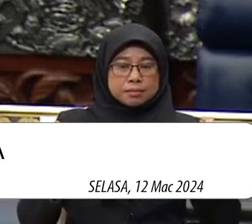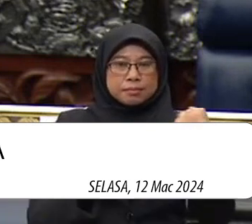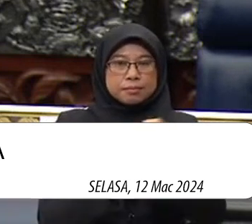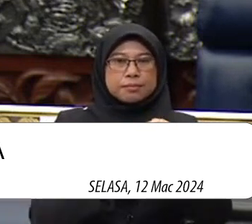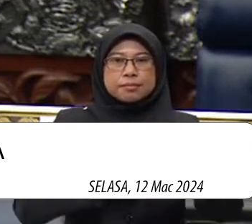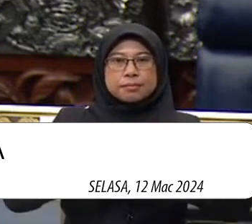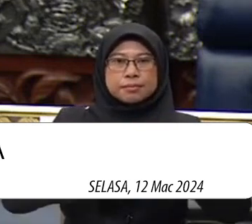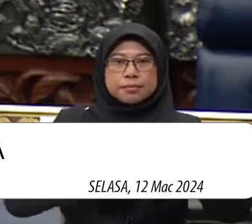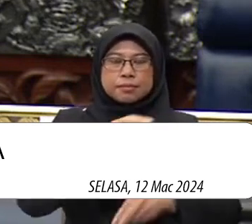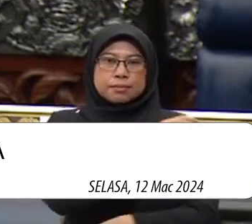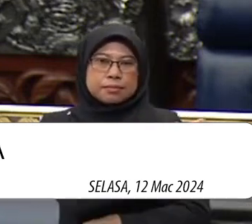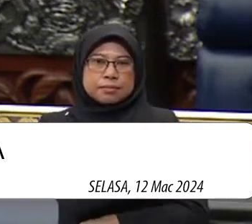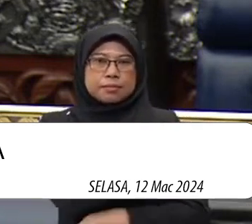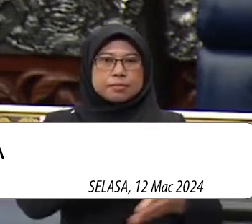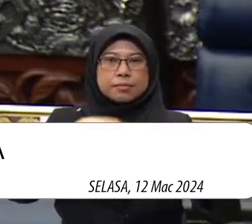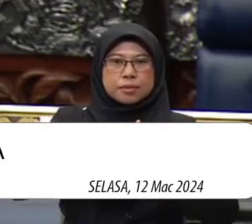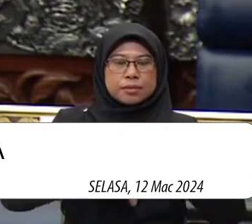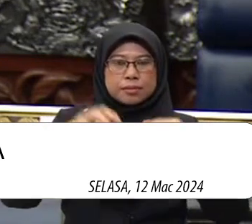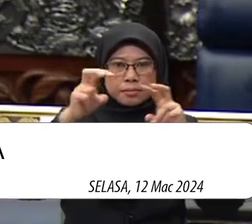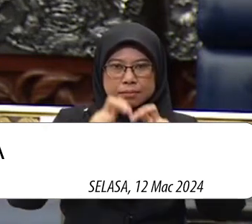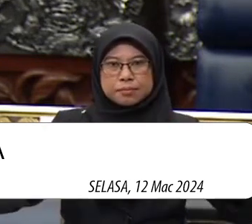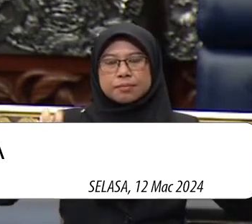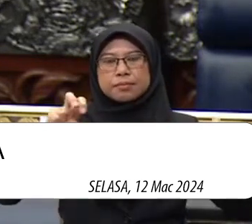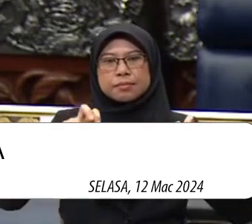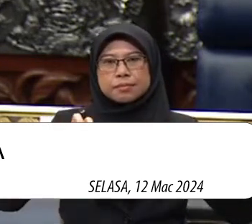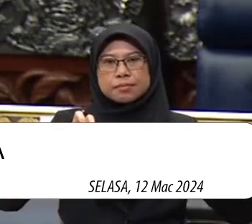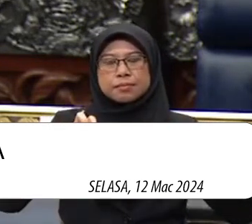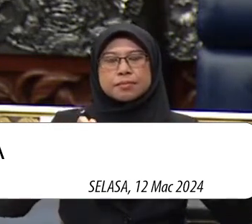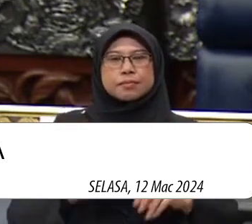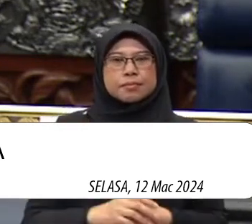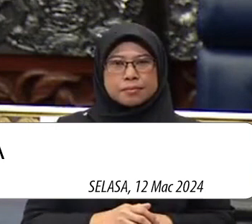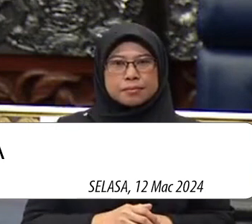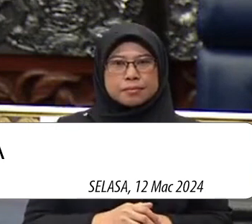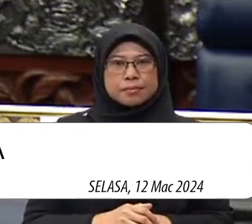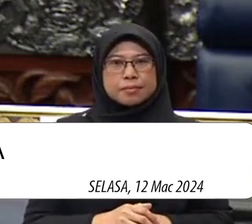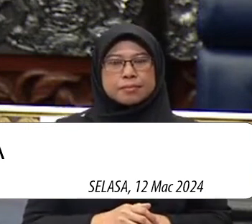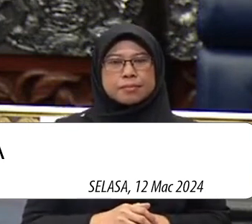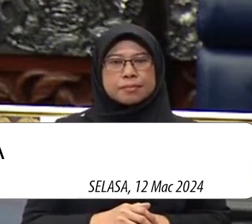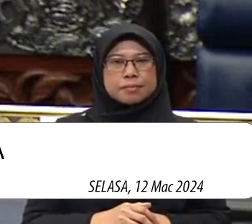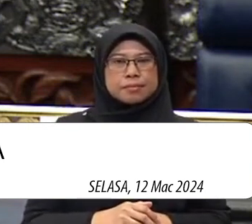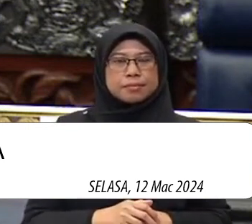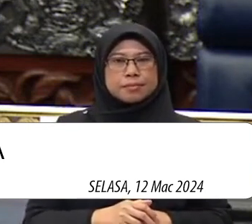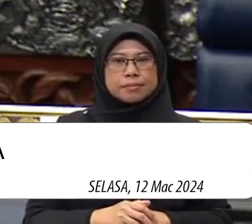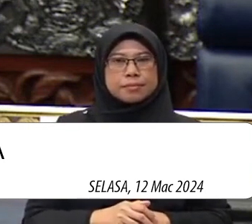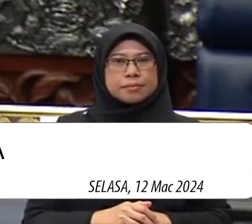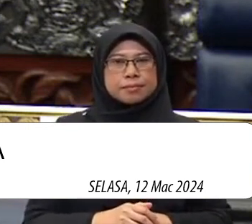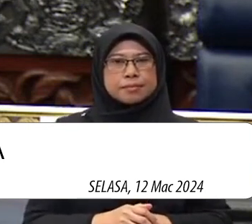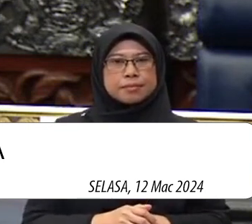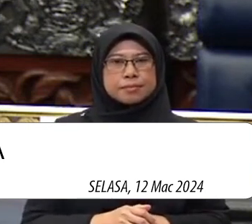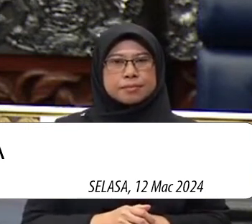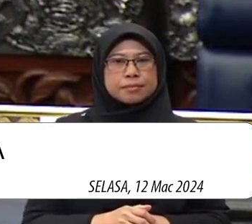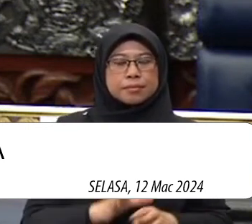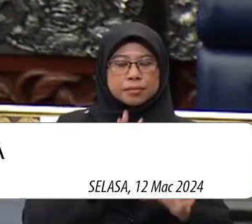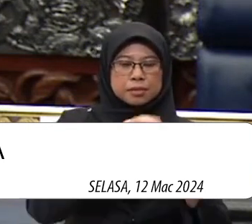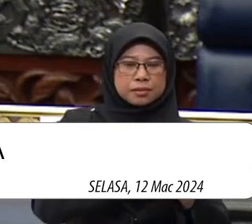usaha-usaha memperkasa program penyedikan kolaboratif atauaborative research dengan izin di